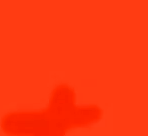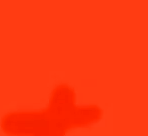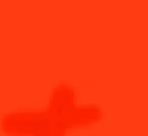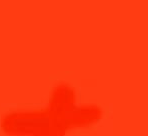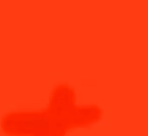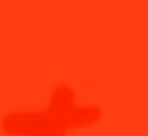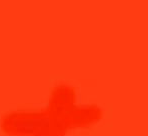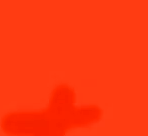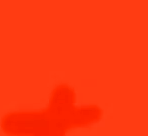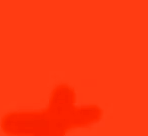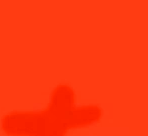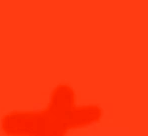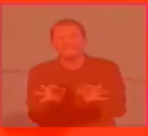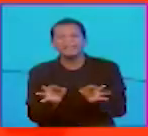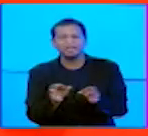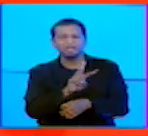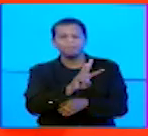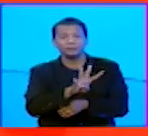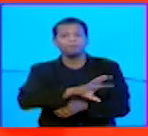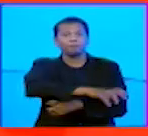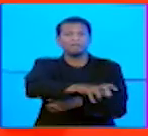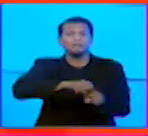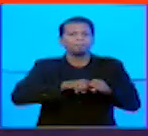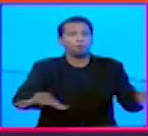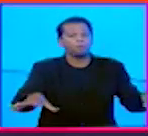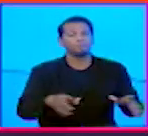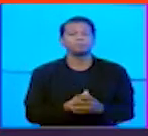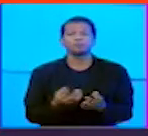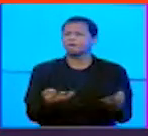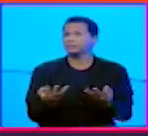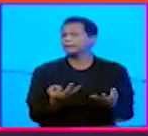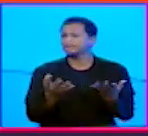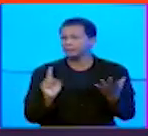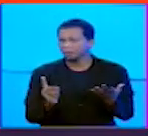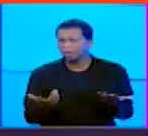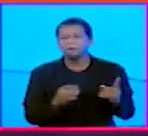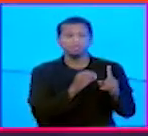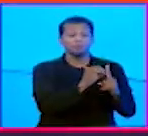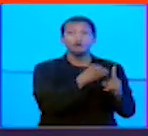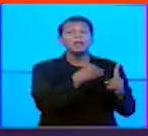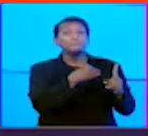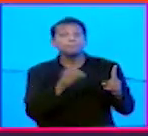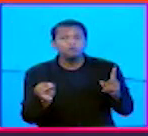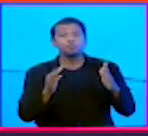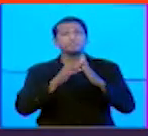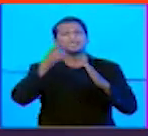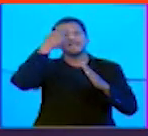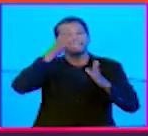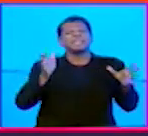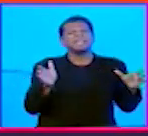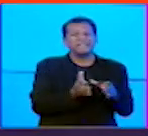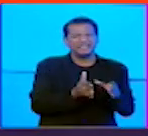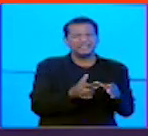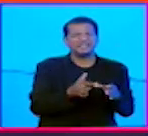yankes kita juga didukung lebih dari Rp10.000 Puskesmas Ada KKP 40 sekian Nah semuanya sudah